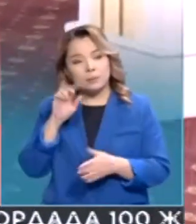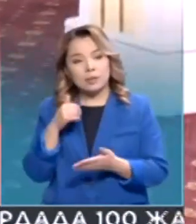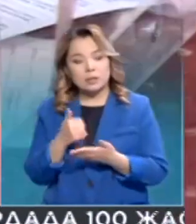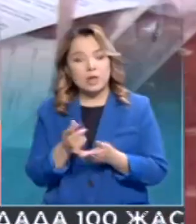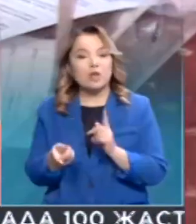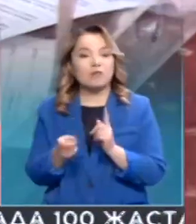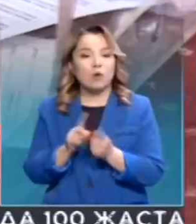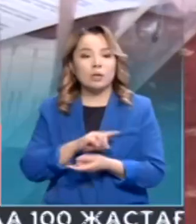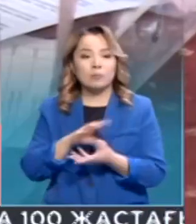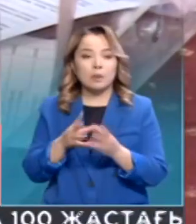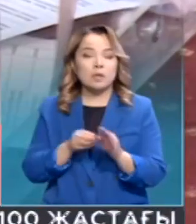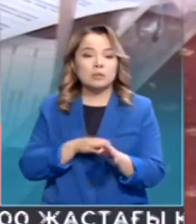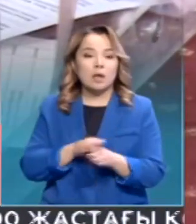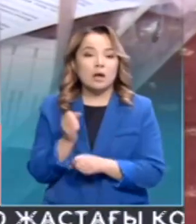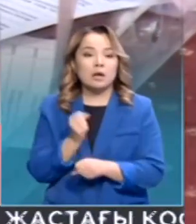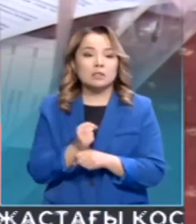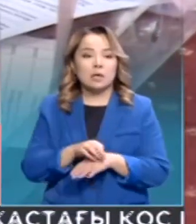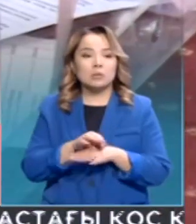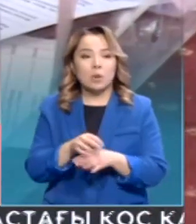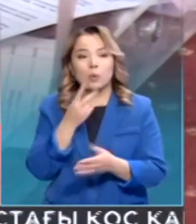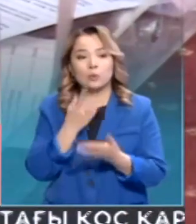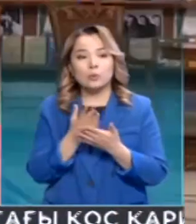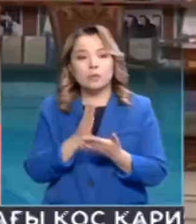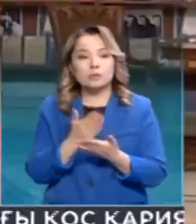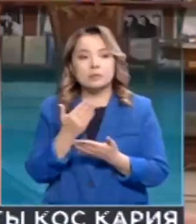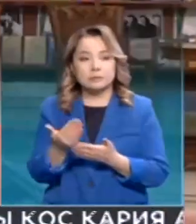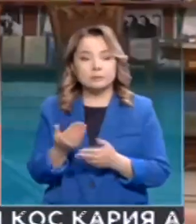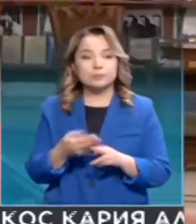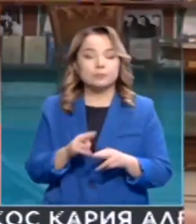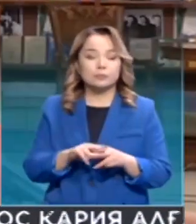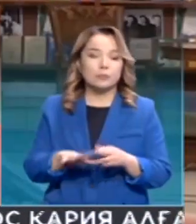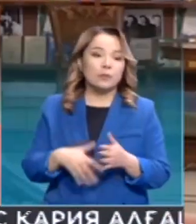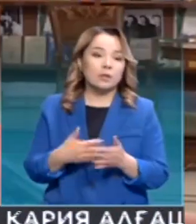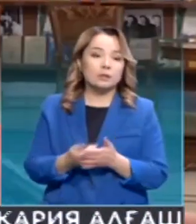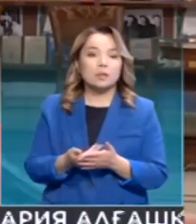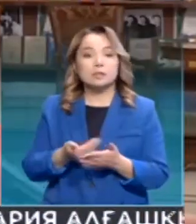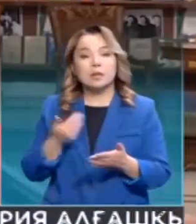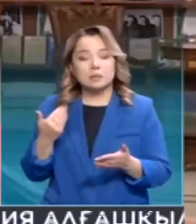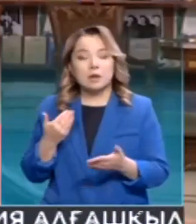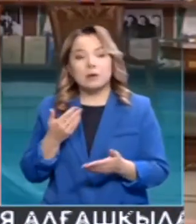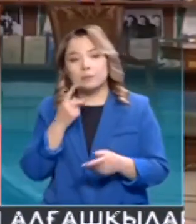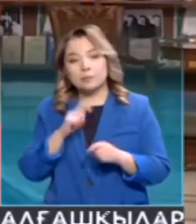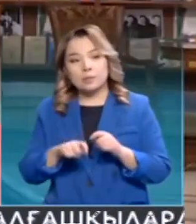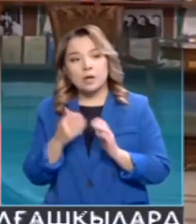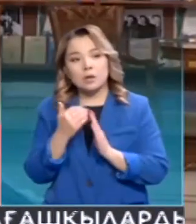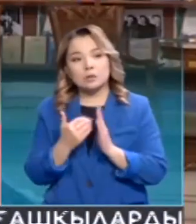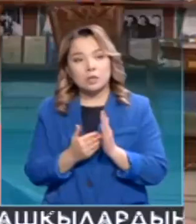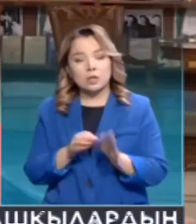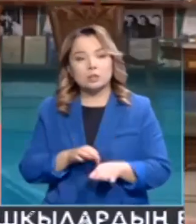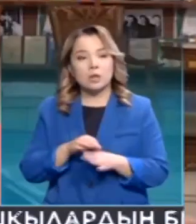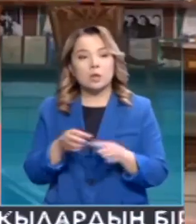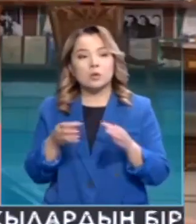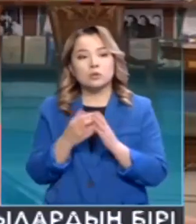алған реформалардың жүзеге асып жатқанының көрінісі. Осыған дейін пропорционалды жүйе болғаннан